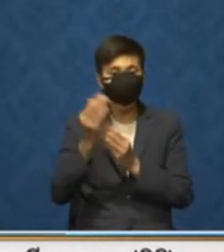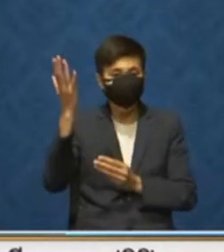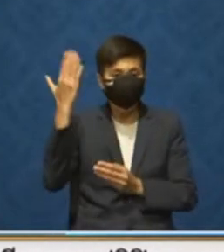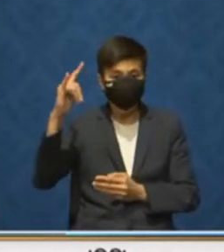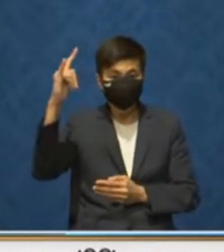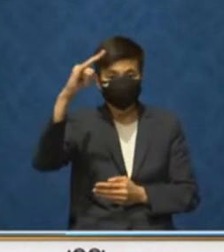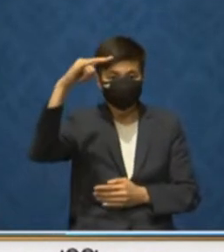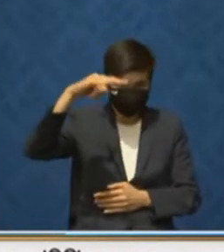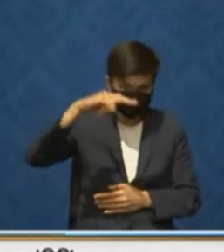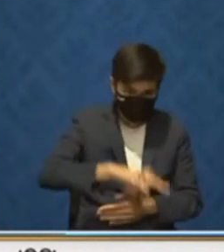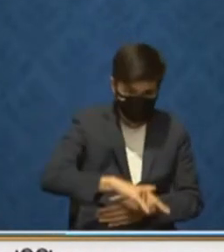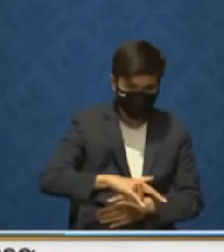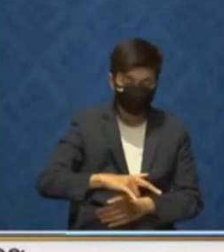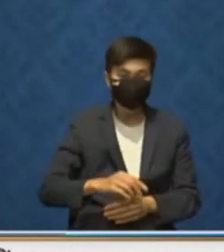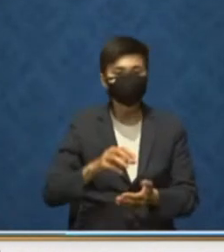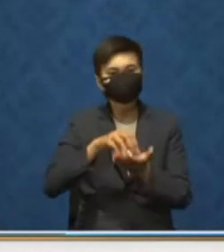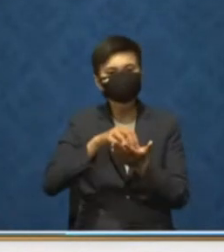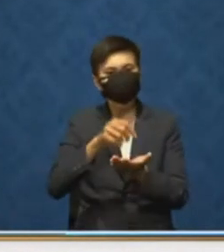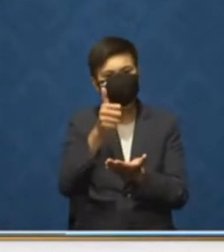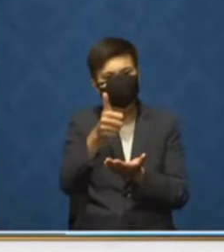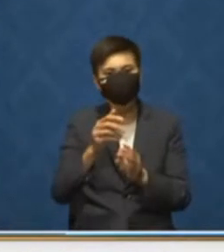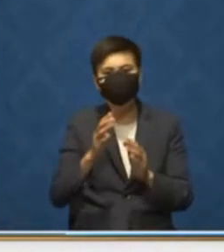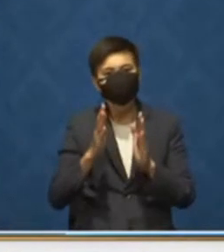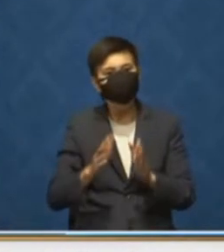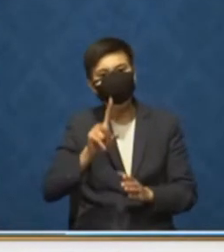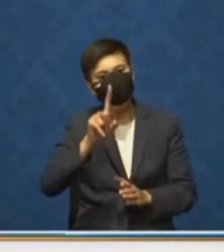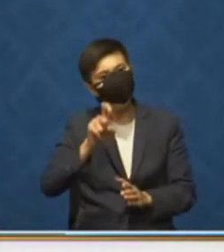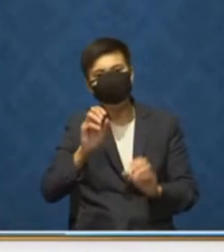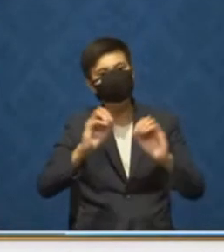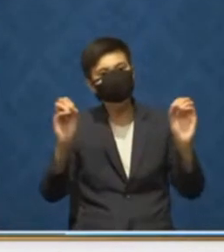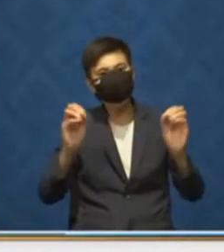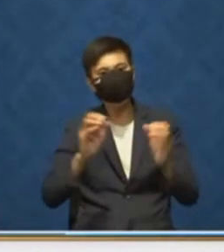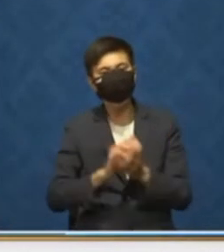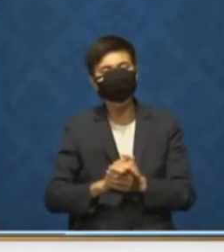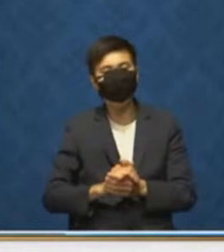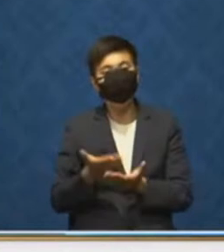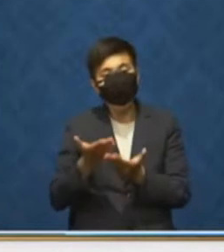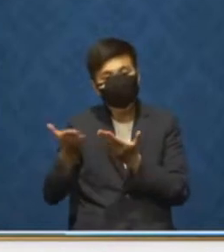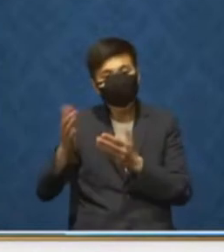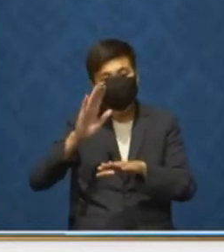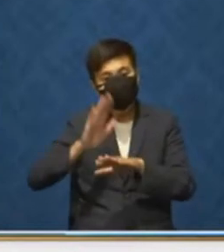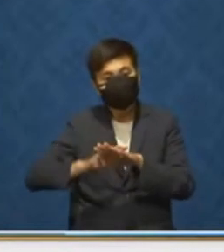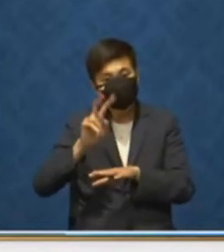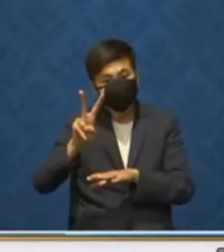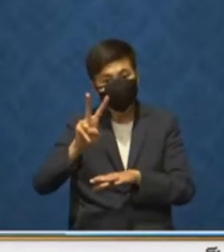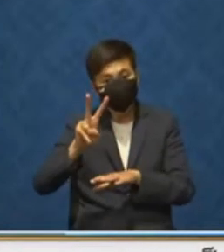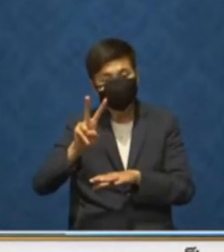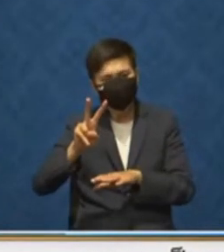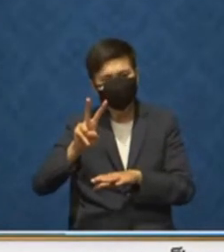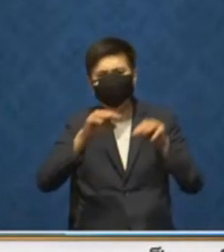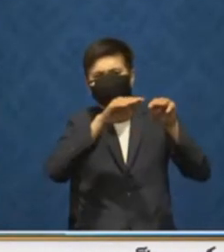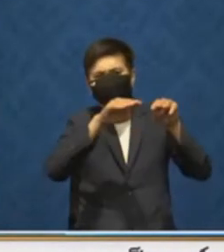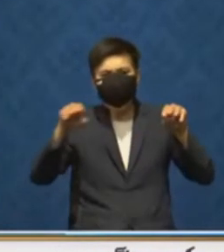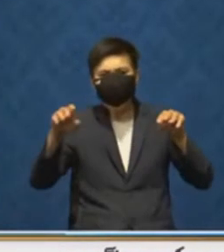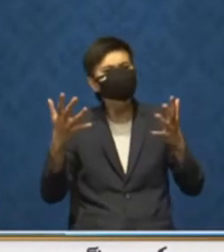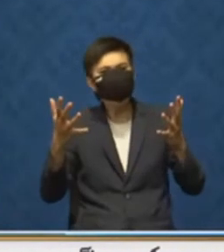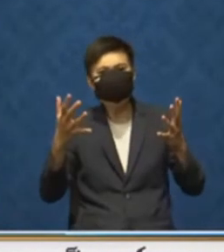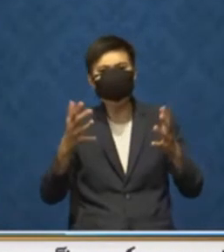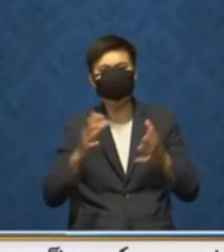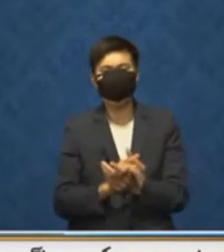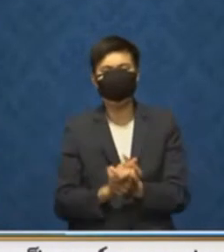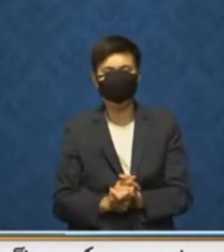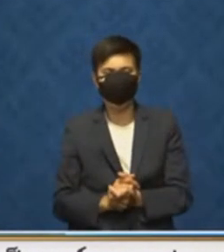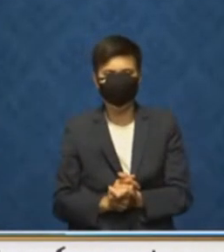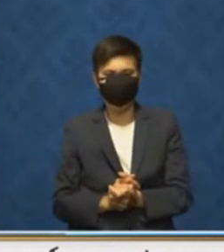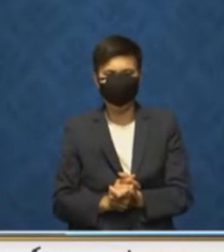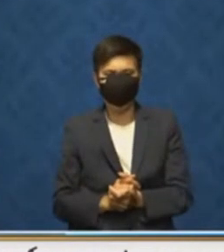ทัพภาค 4ดีไม่มีคนตายนะครับก็ไปซื้อมือสองเอามานะครับมันไม่มีมาตรฐานน่ะ